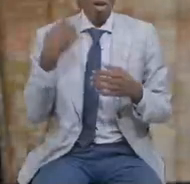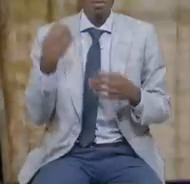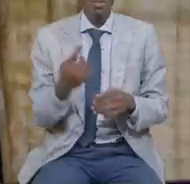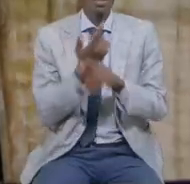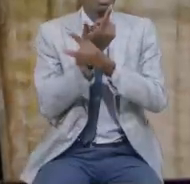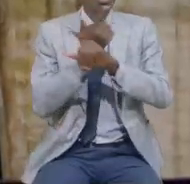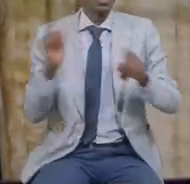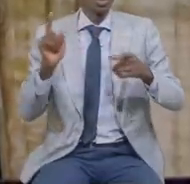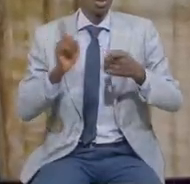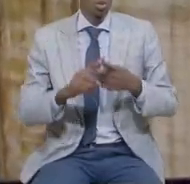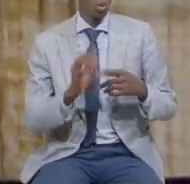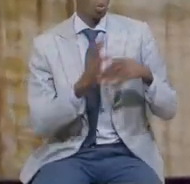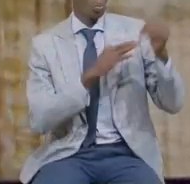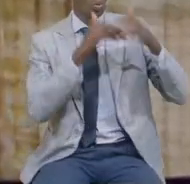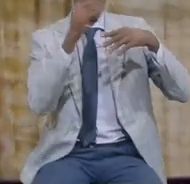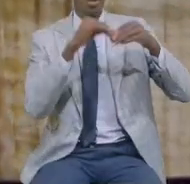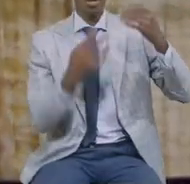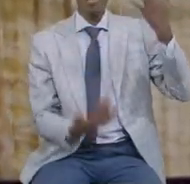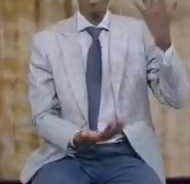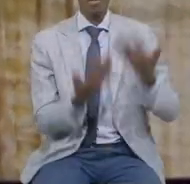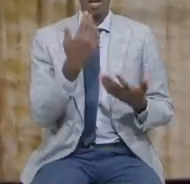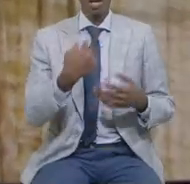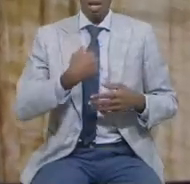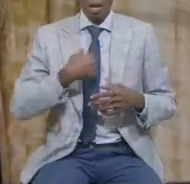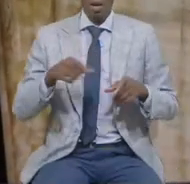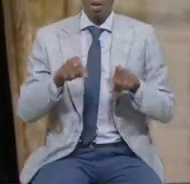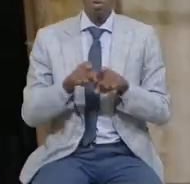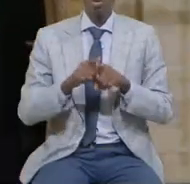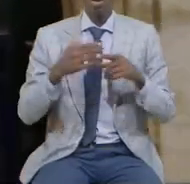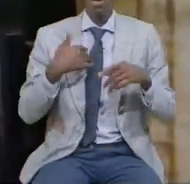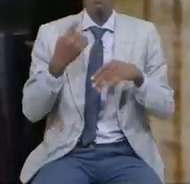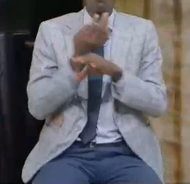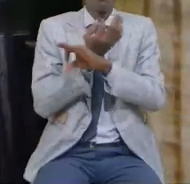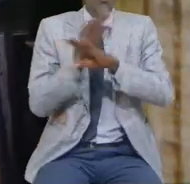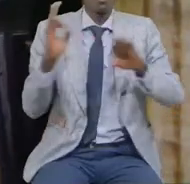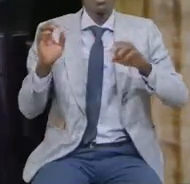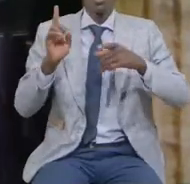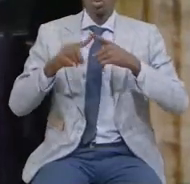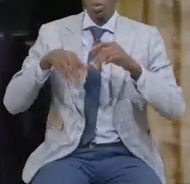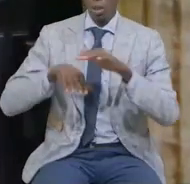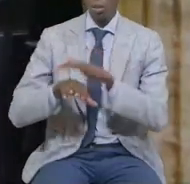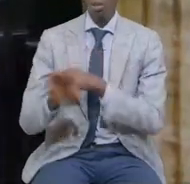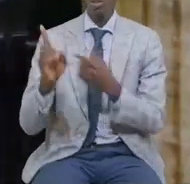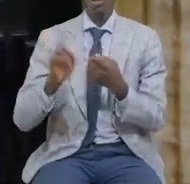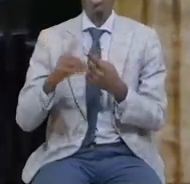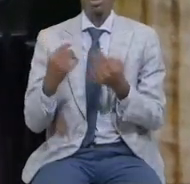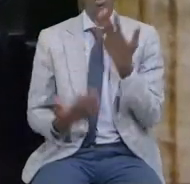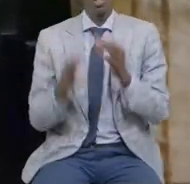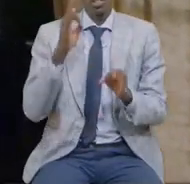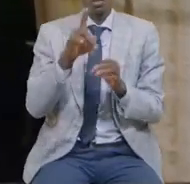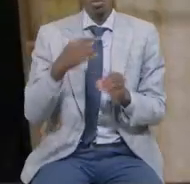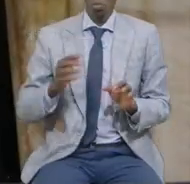de chauffer, de réchauffer le feu. Moi aussi, j'ai la liberté de tomber dans le feu si tu me mets